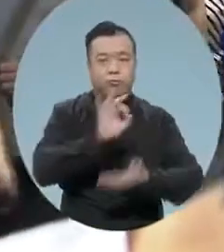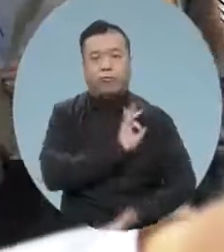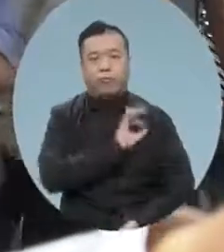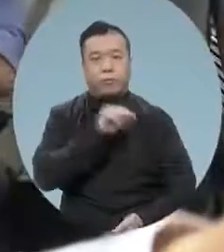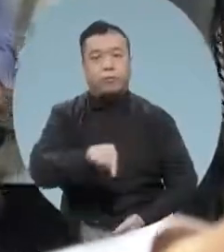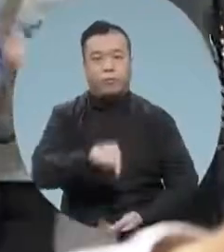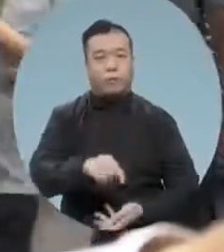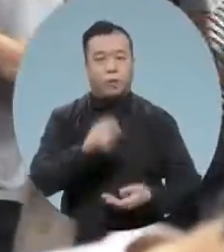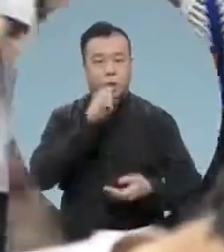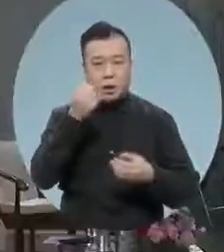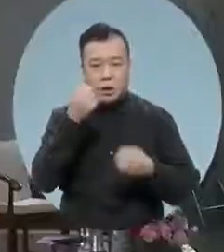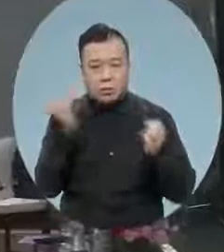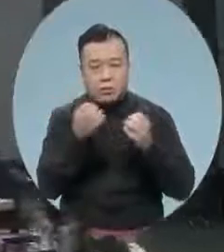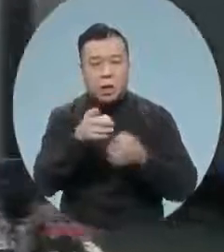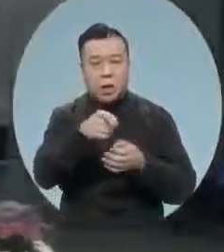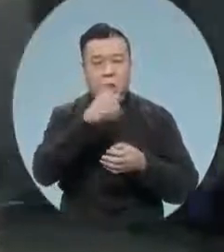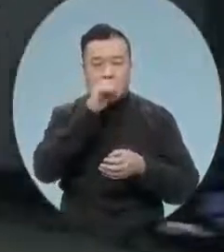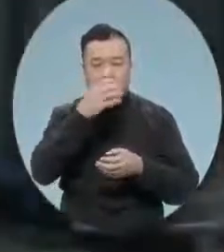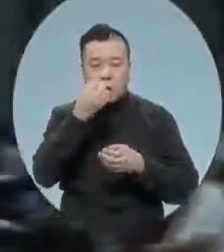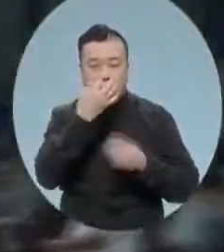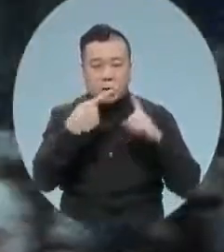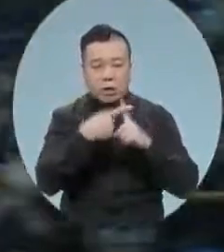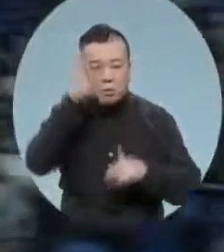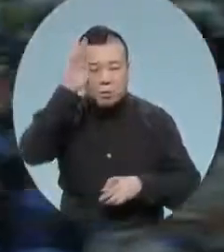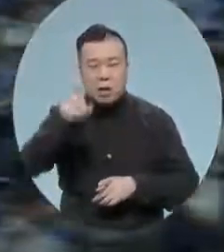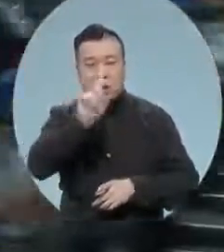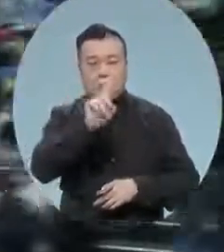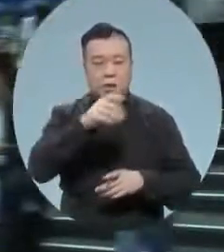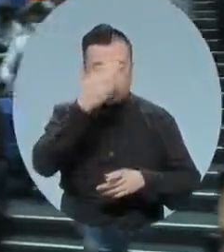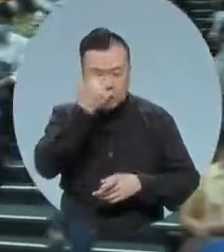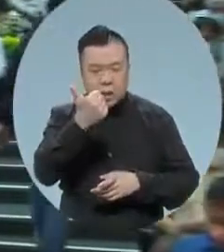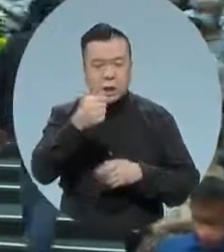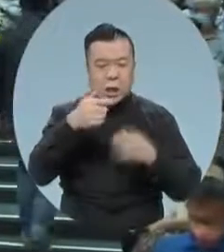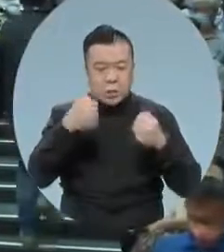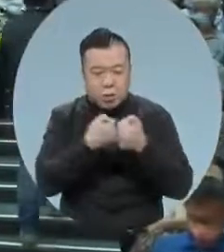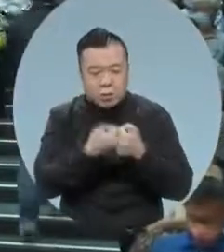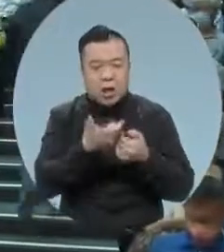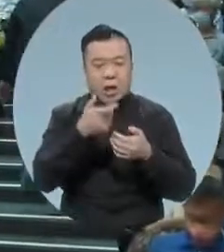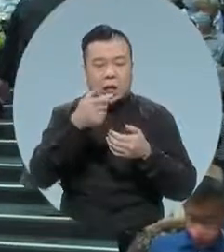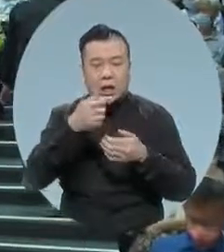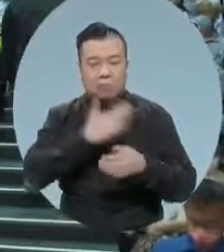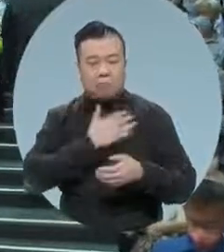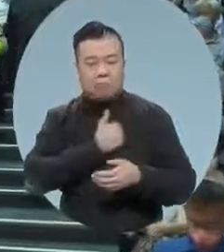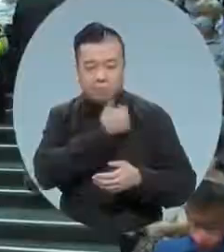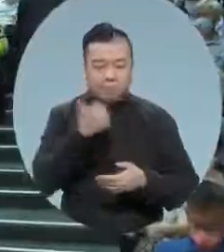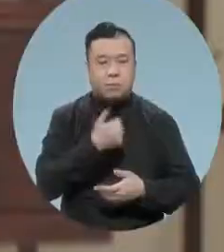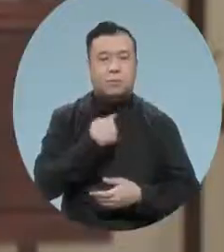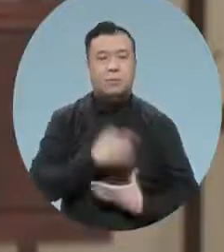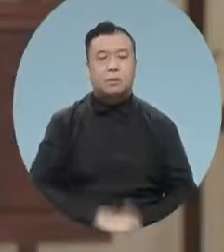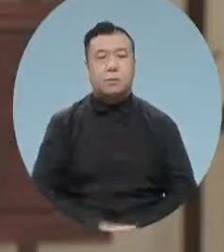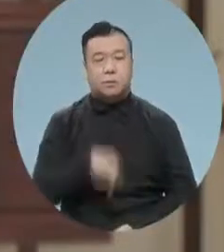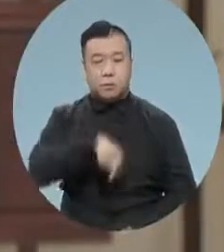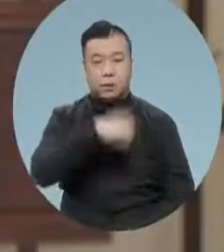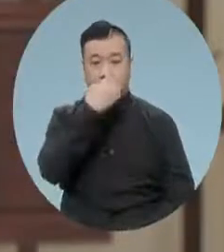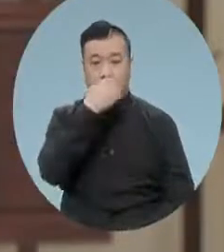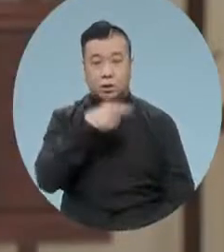探讨香港人可以怎样为未来的挑战以及机遇做好准备。 因为在我自己